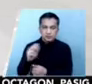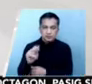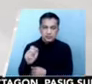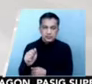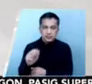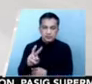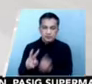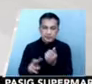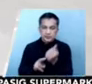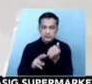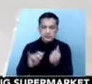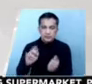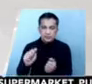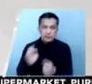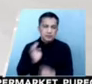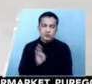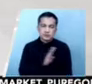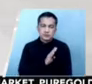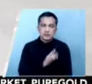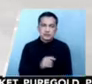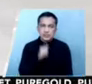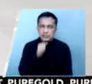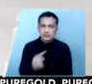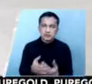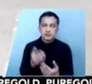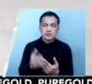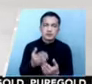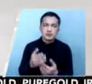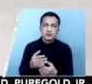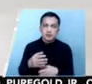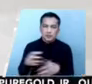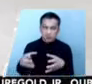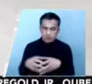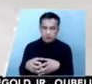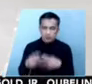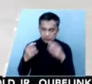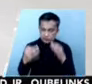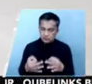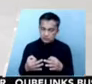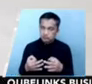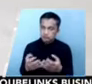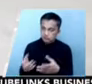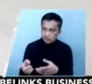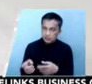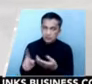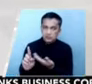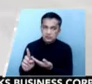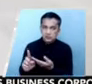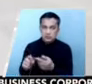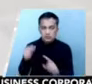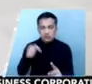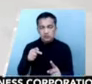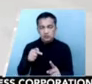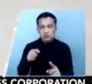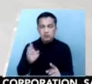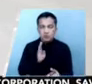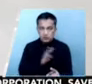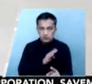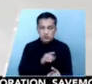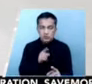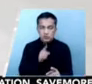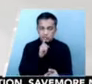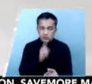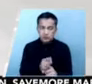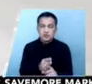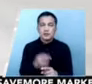NEDA Board, hindi naging madali ang pagbuo ng naturang desisyon layon daw ng NEDA Board na masigurong may